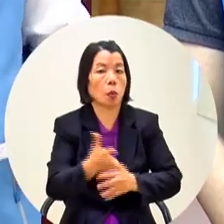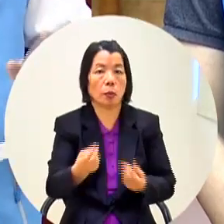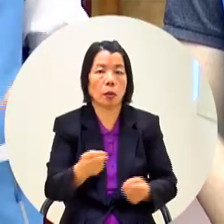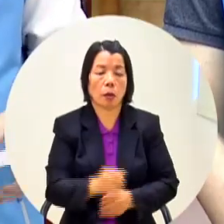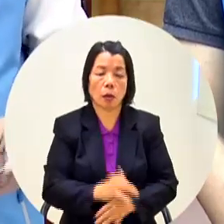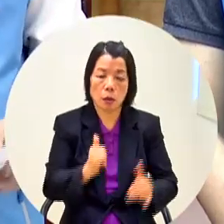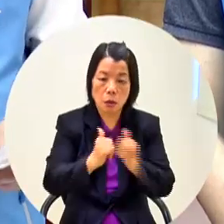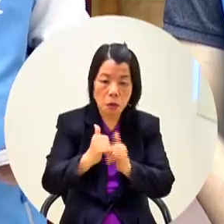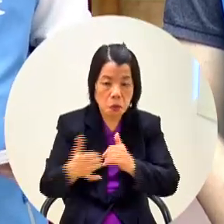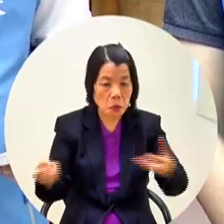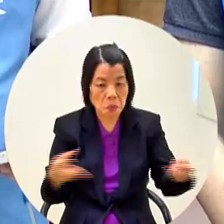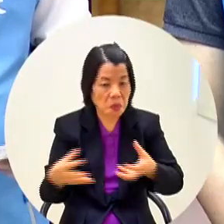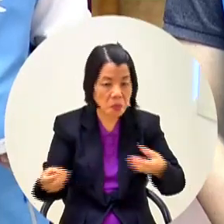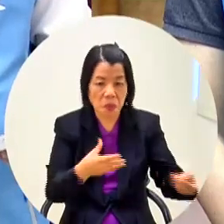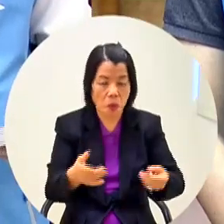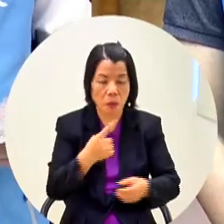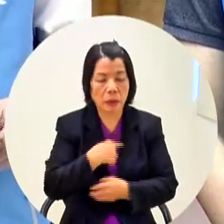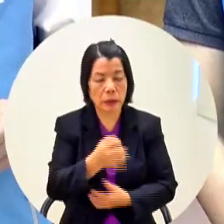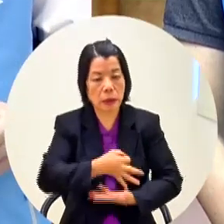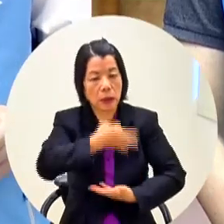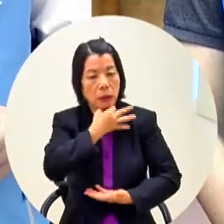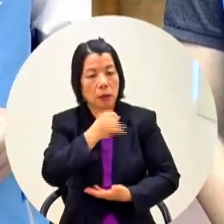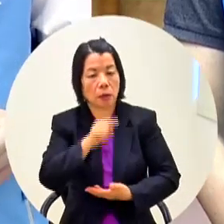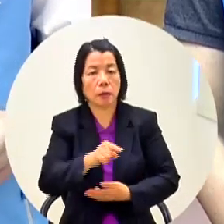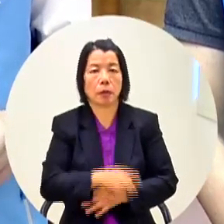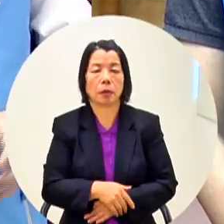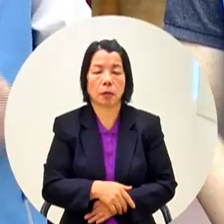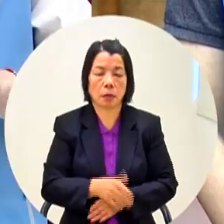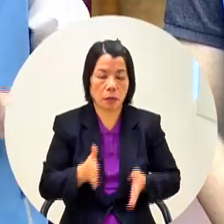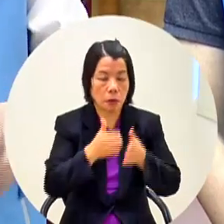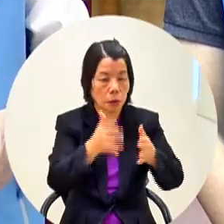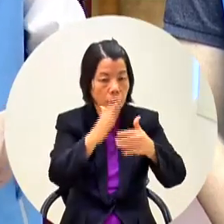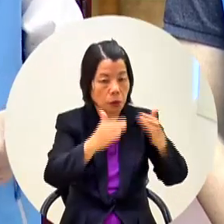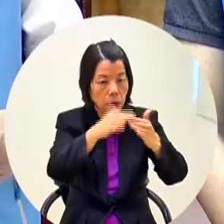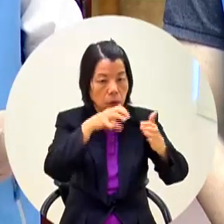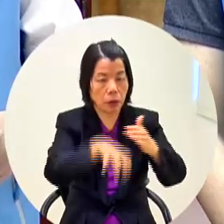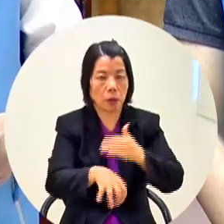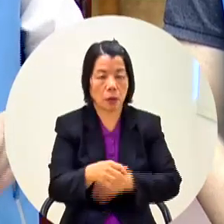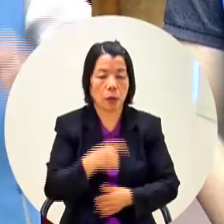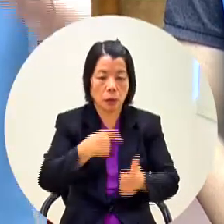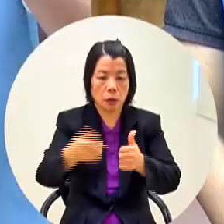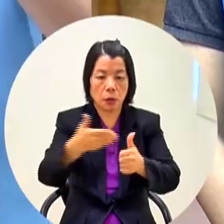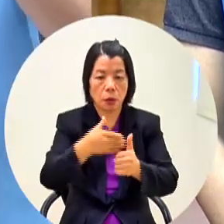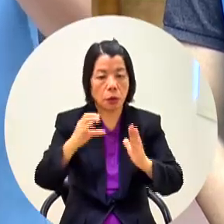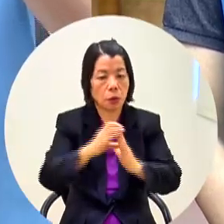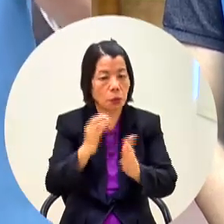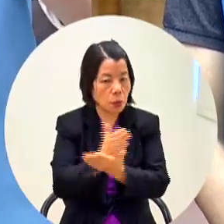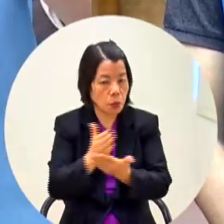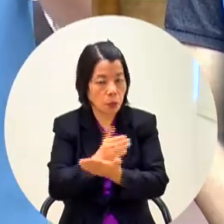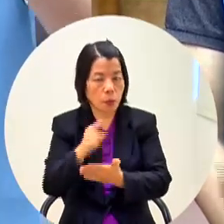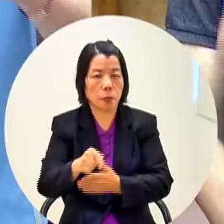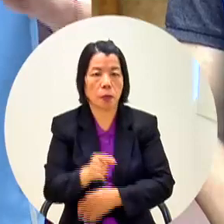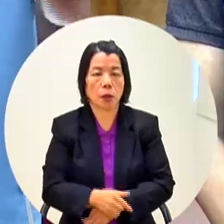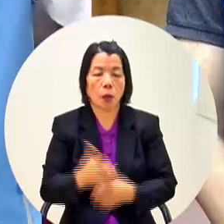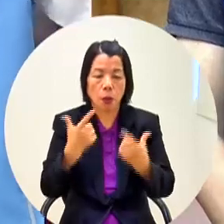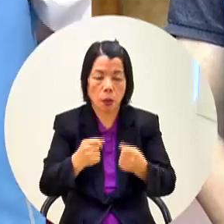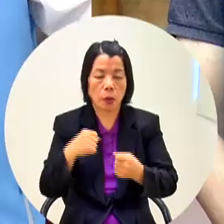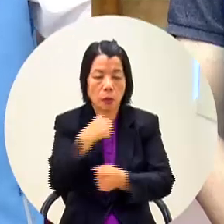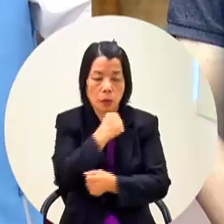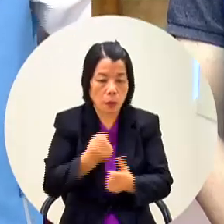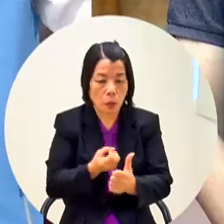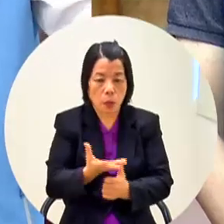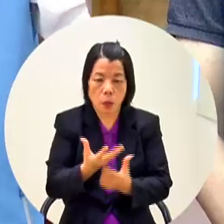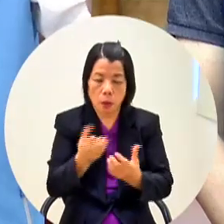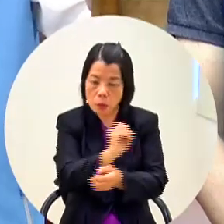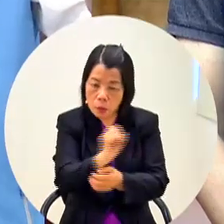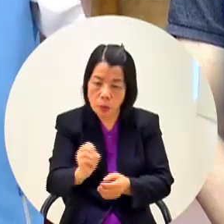区感染会扩散。针对学校的部分，这边教育局来评估，本来本土疫情如果都是一直趋零